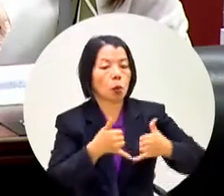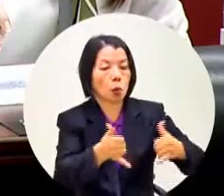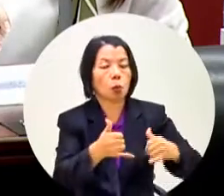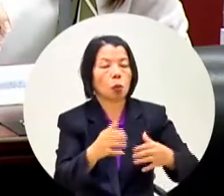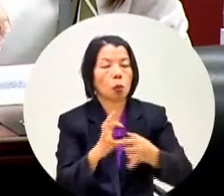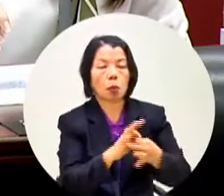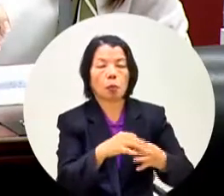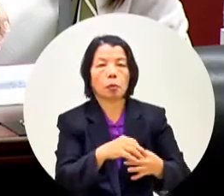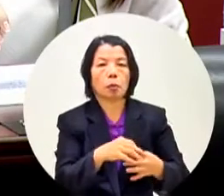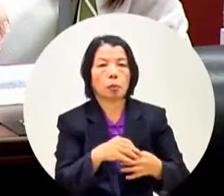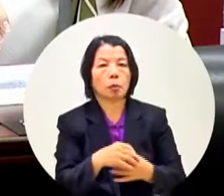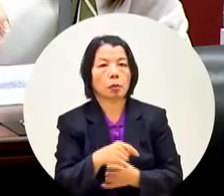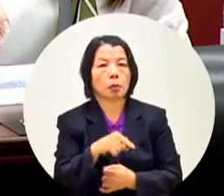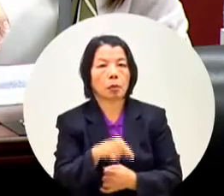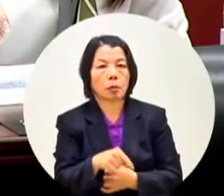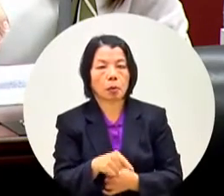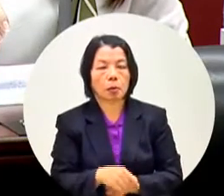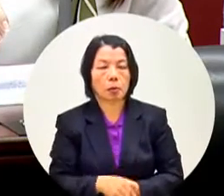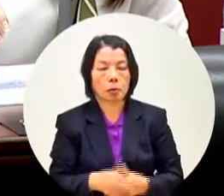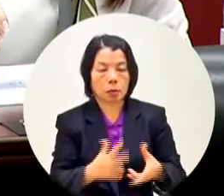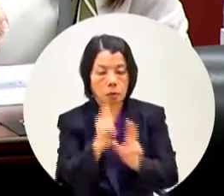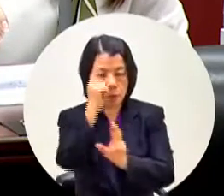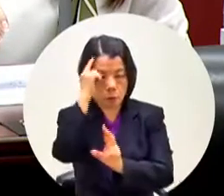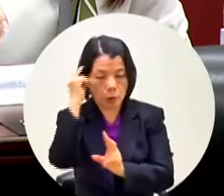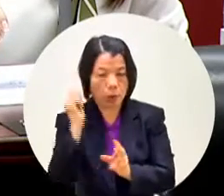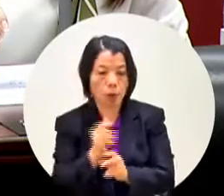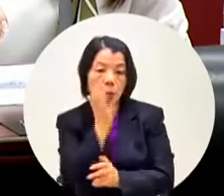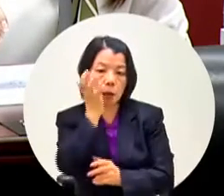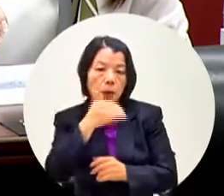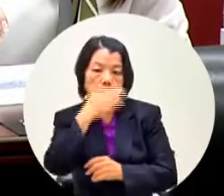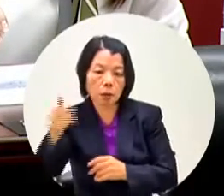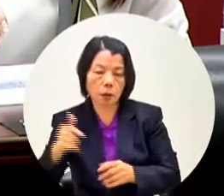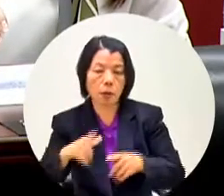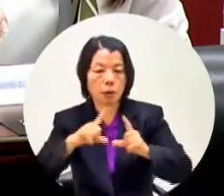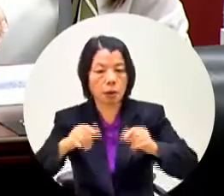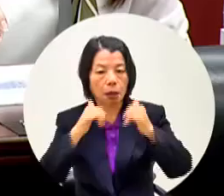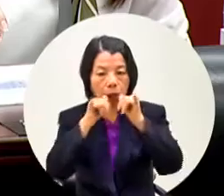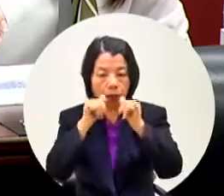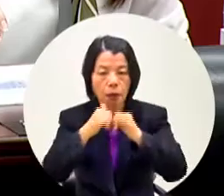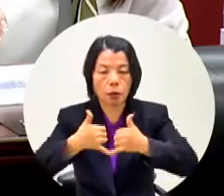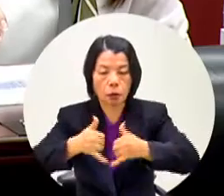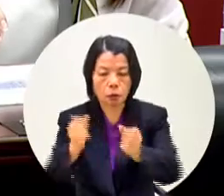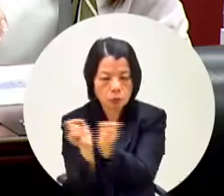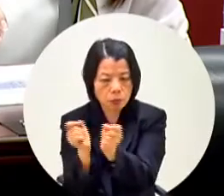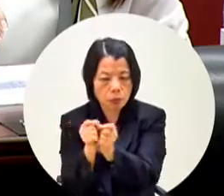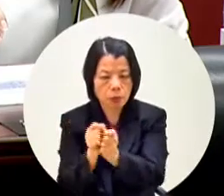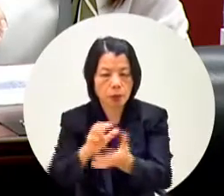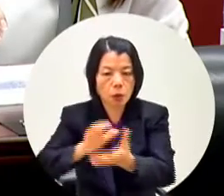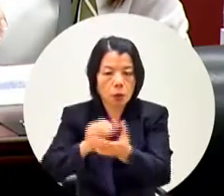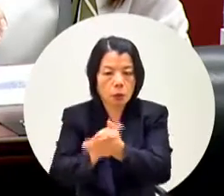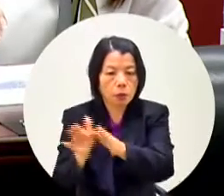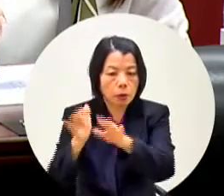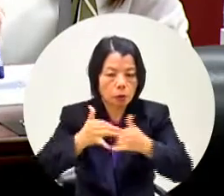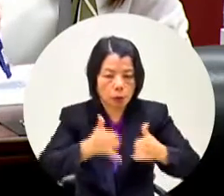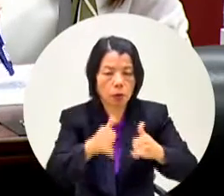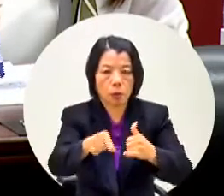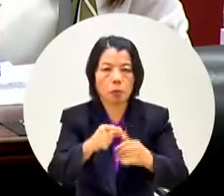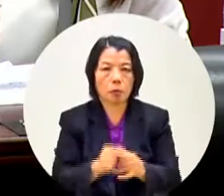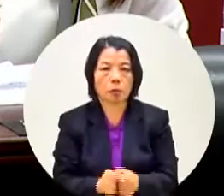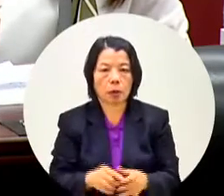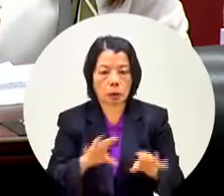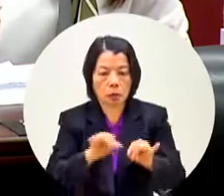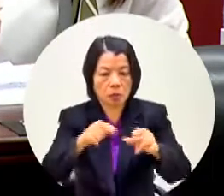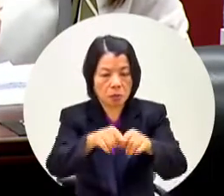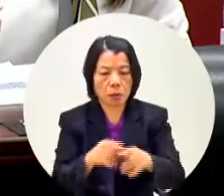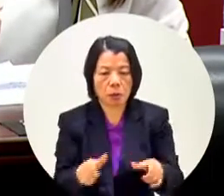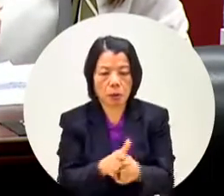一个检讨，让社区的土地使用分区变更为住宅区。好，而且再加上第二个问题是，再加上我们